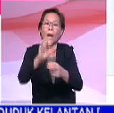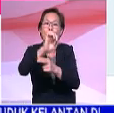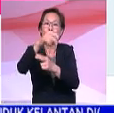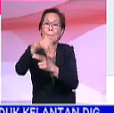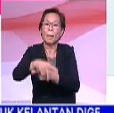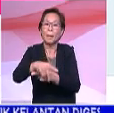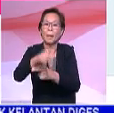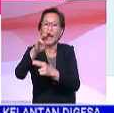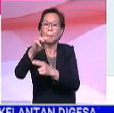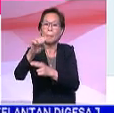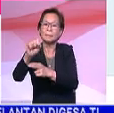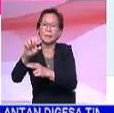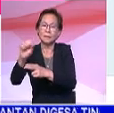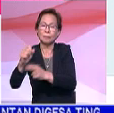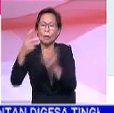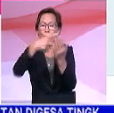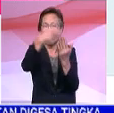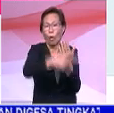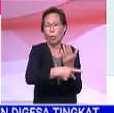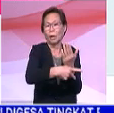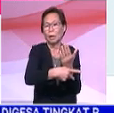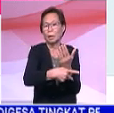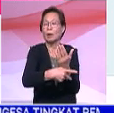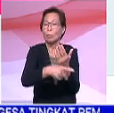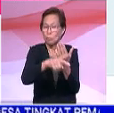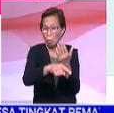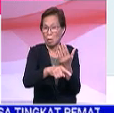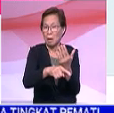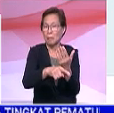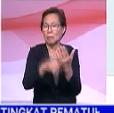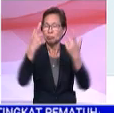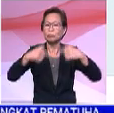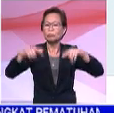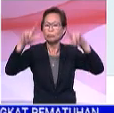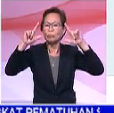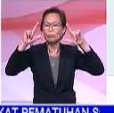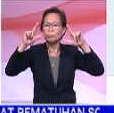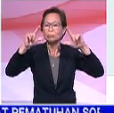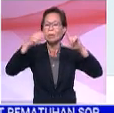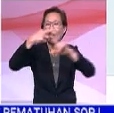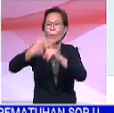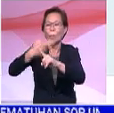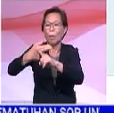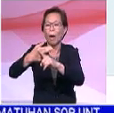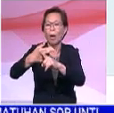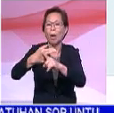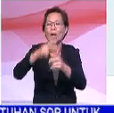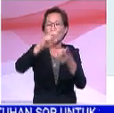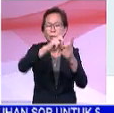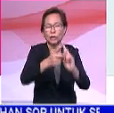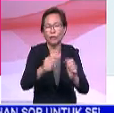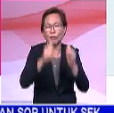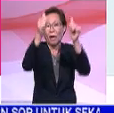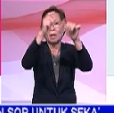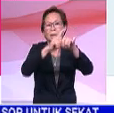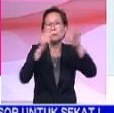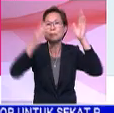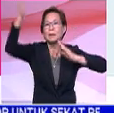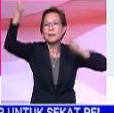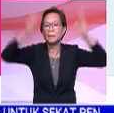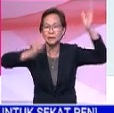aplikasi MSS. Program ini secara tidak langsung turut mengangkat martabat Dun Lumadan menjadi Dun Digital yang pertama di